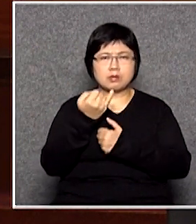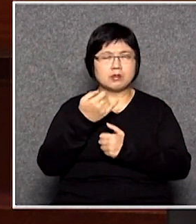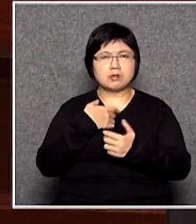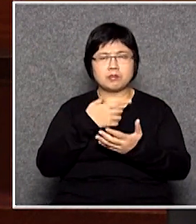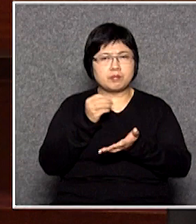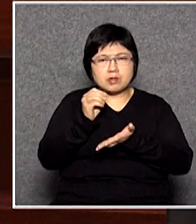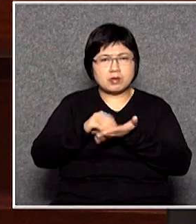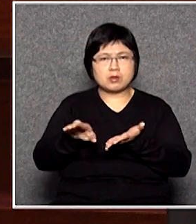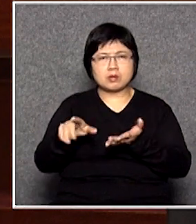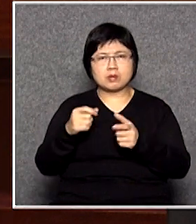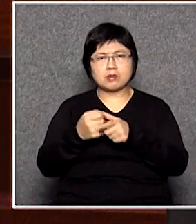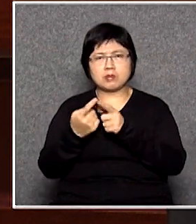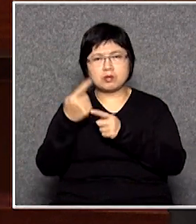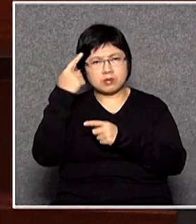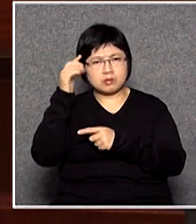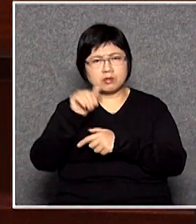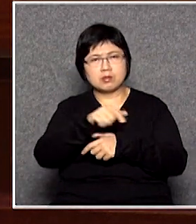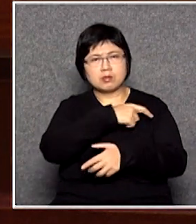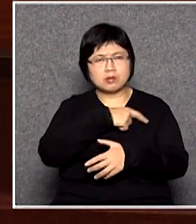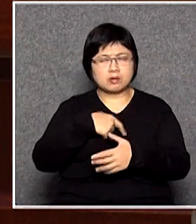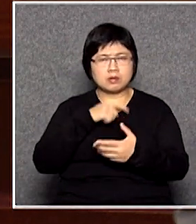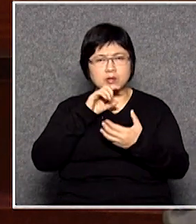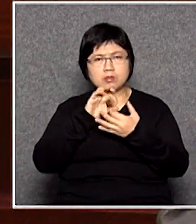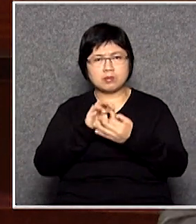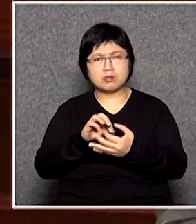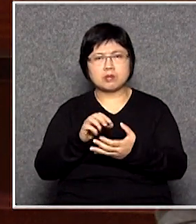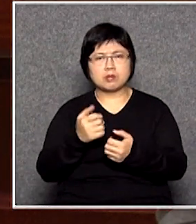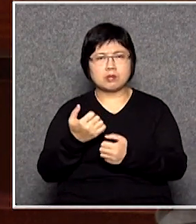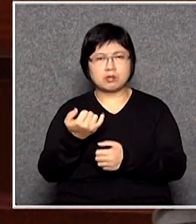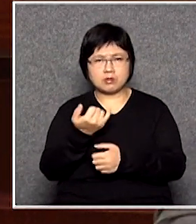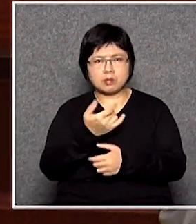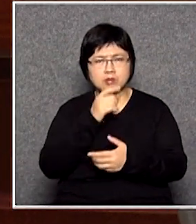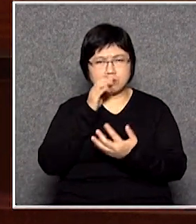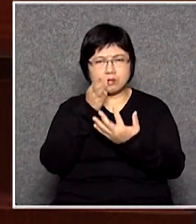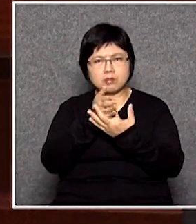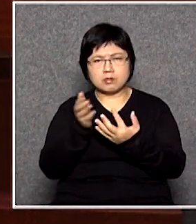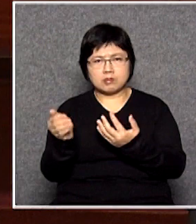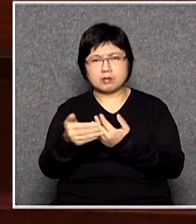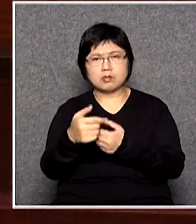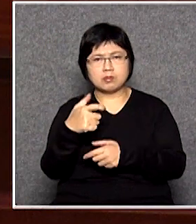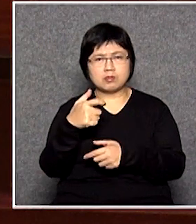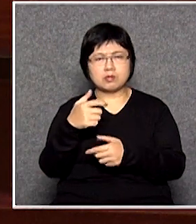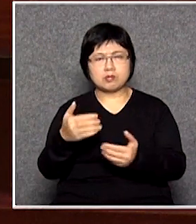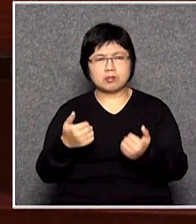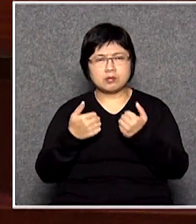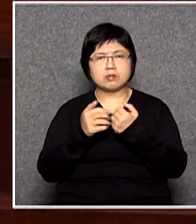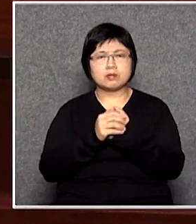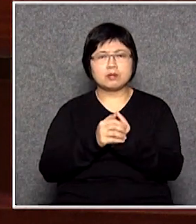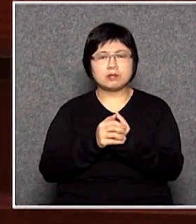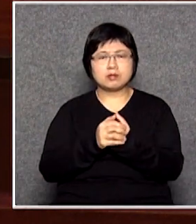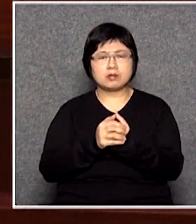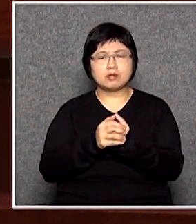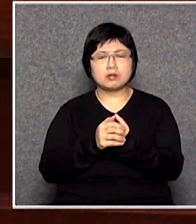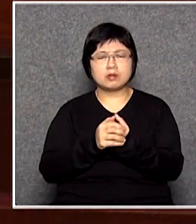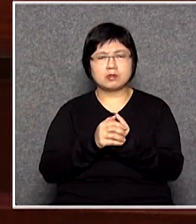保公眾知悉議員是否牽涉相關直接或間接的金錢利益。